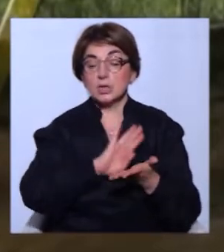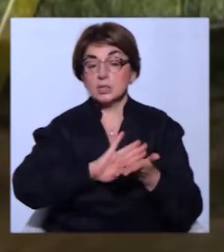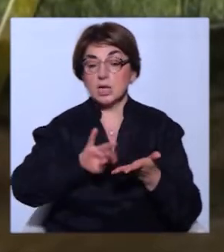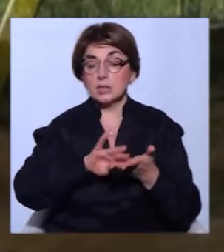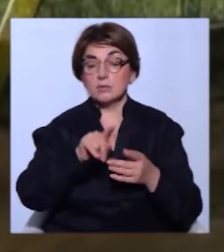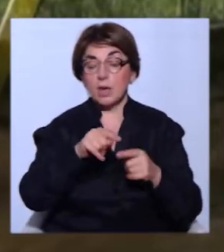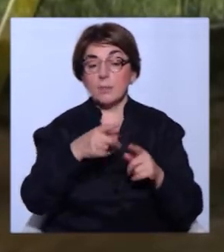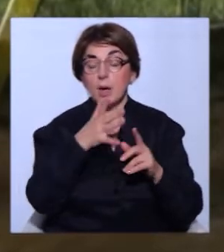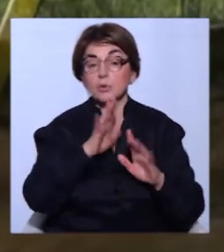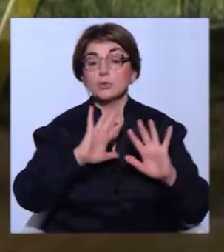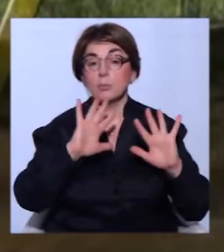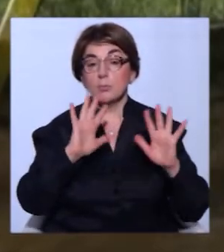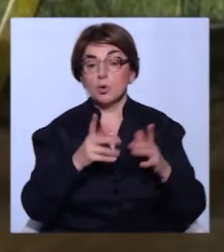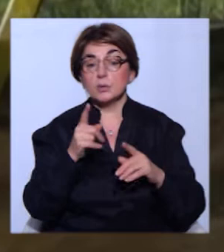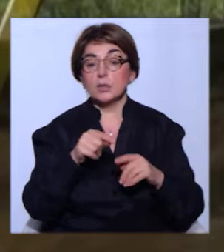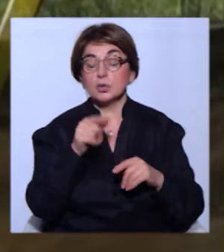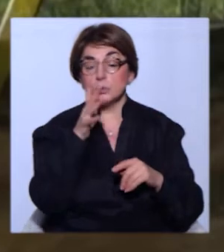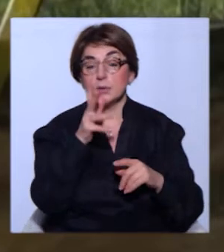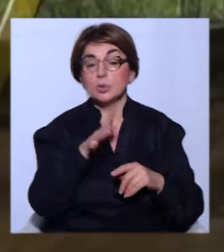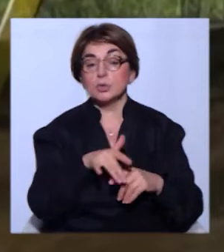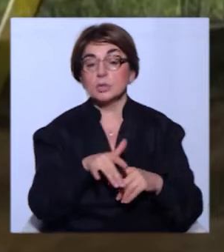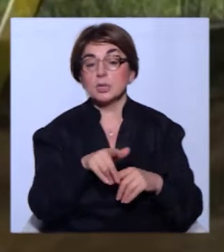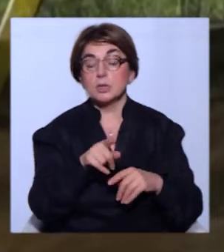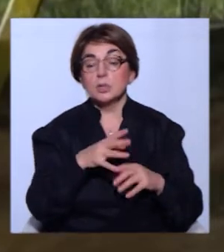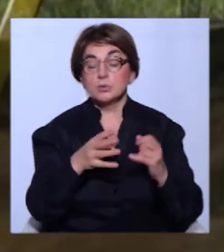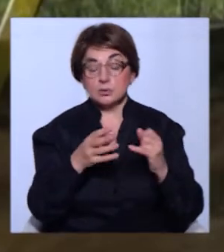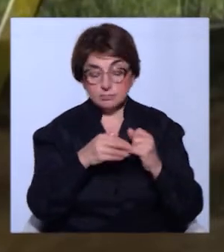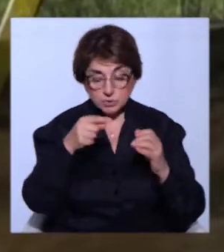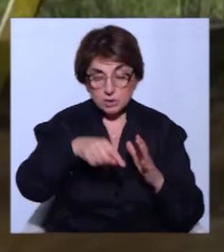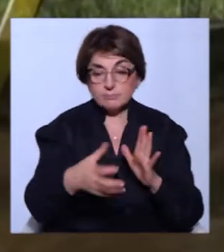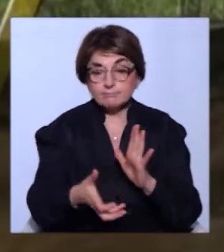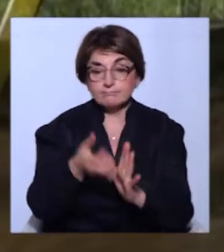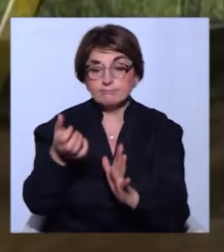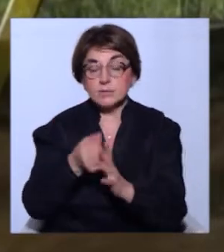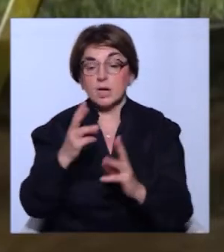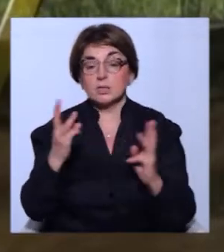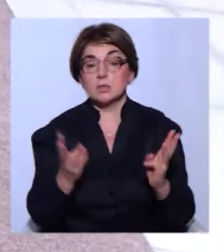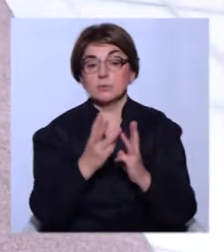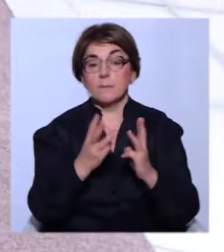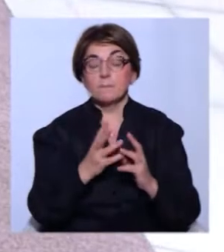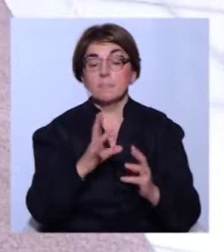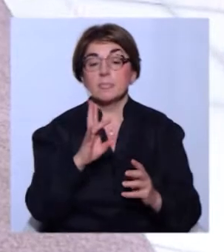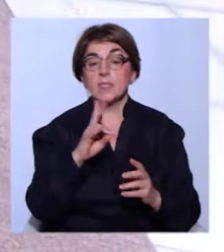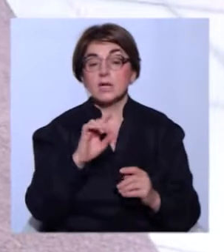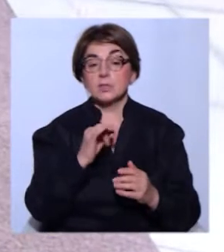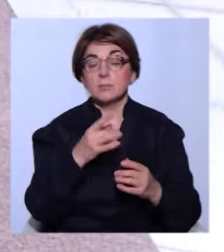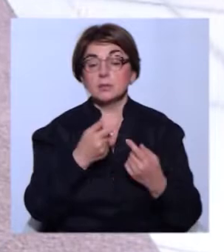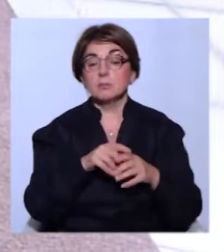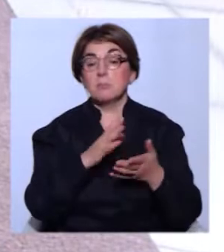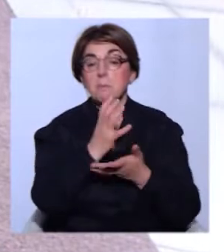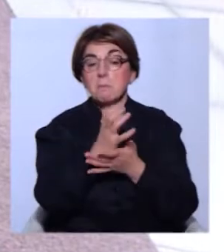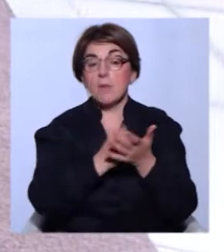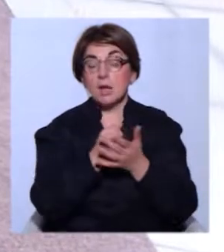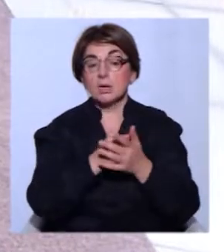პროცესი ასევე მიმდინარეობს მაშინ, როდესაც ჩვენ წიაღისეულს ვწვავთ. ზოგჯერ ნახშირბადის მარაგი გამოეთიშება